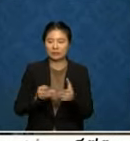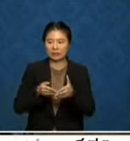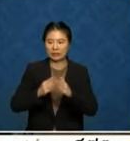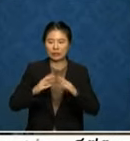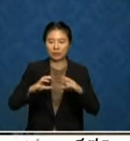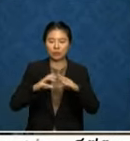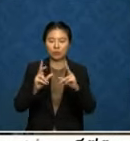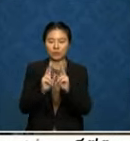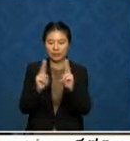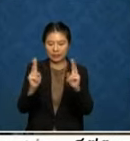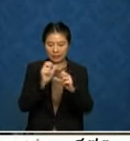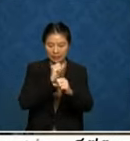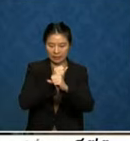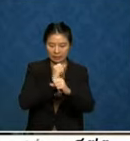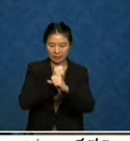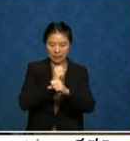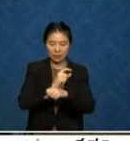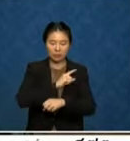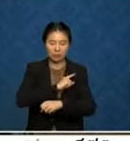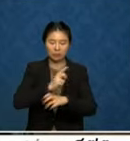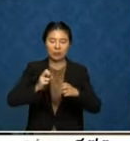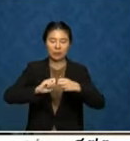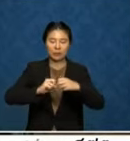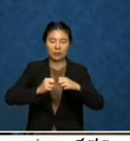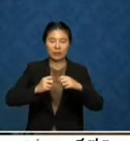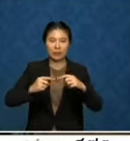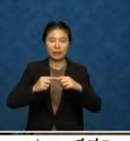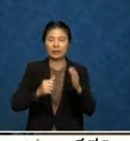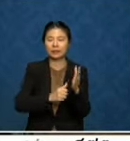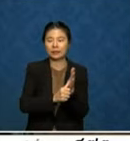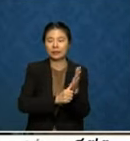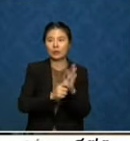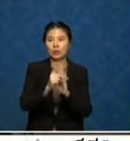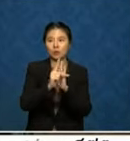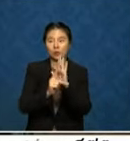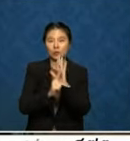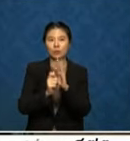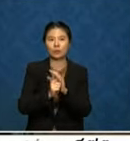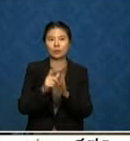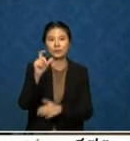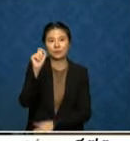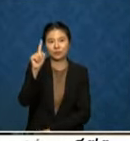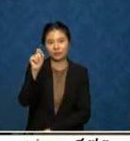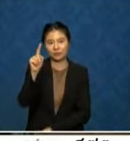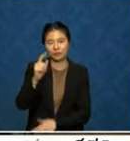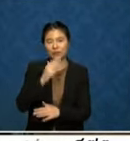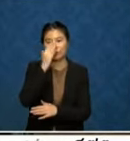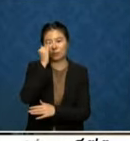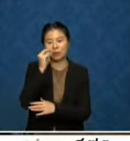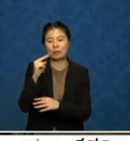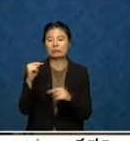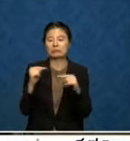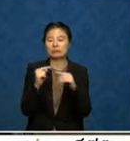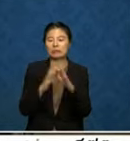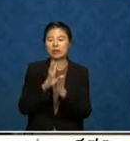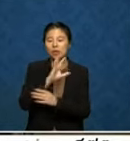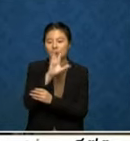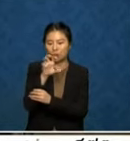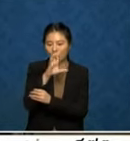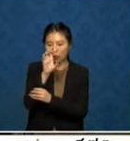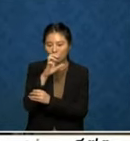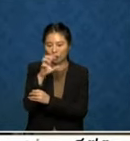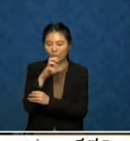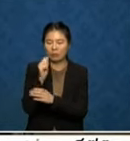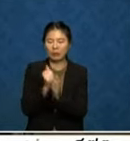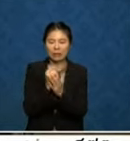ะกรรมการวิสามัญขึ้นมาศึกษาปัญหาและแก้ไขกฎหมายอย่างจริงจังค่ะเพราะรูปแบบของการหลอกลวงเปลี่